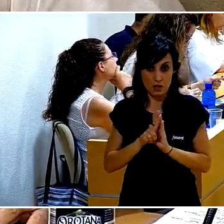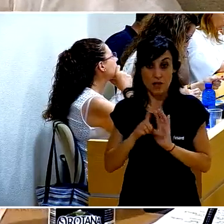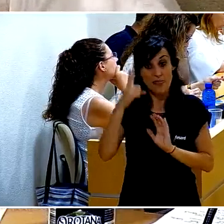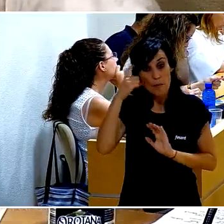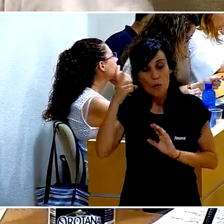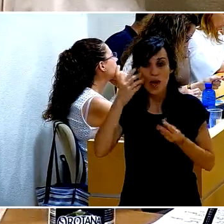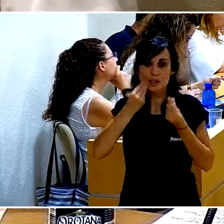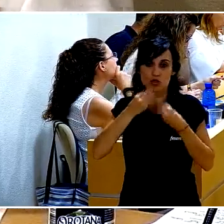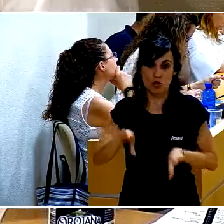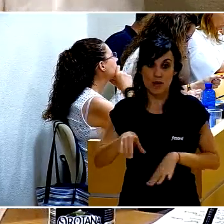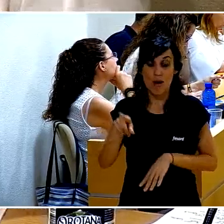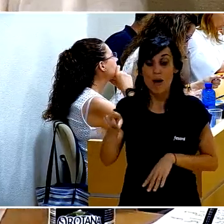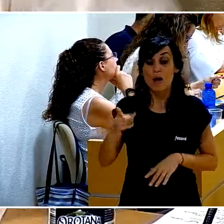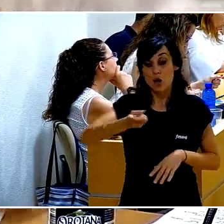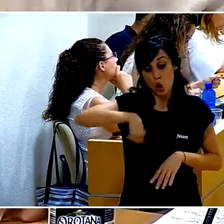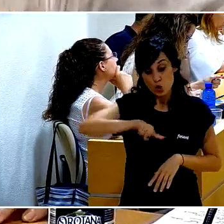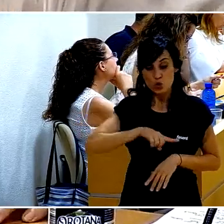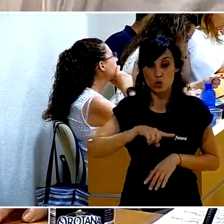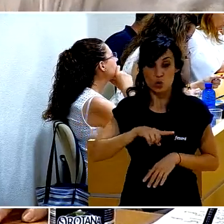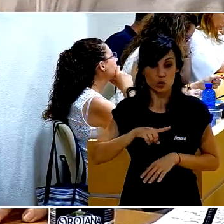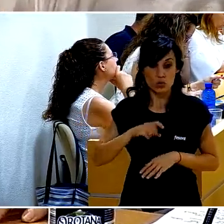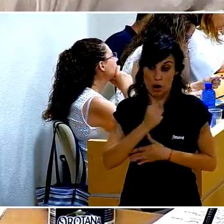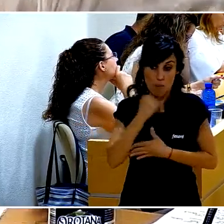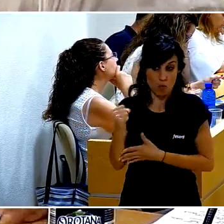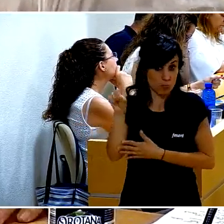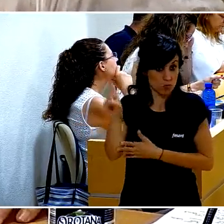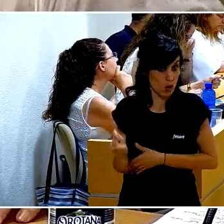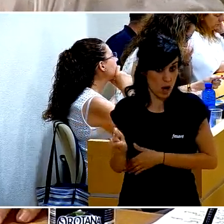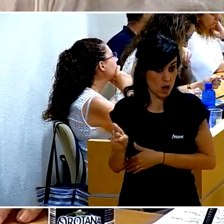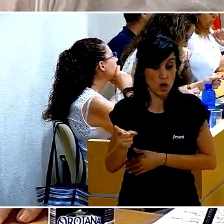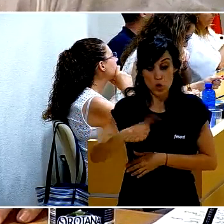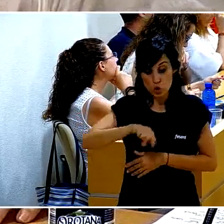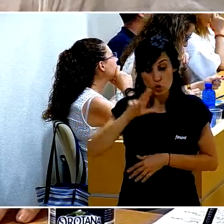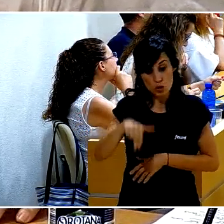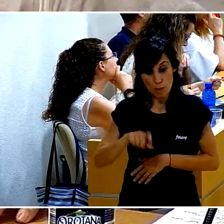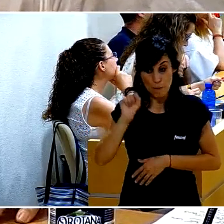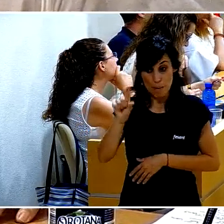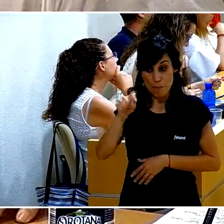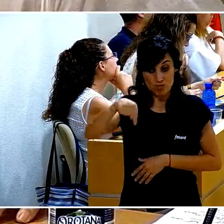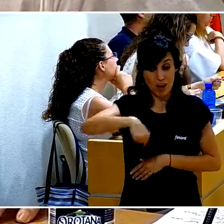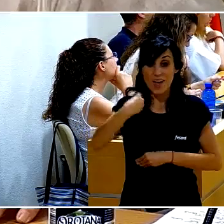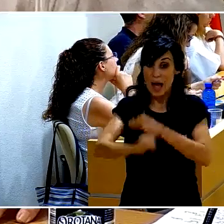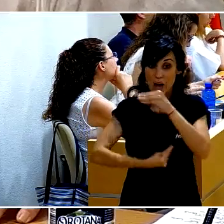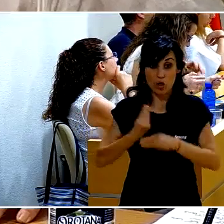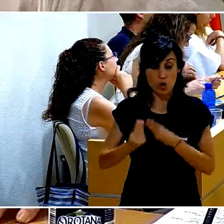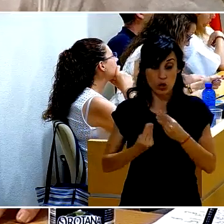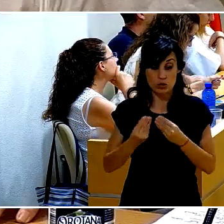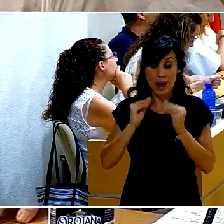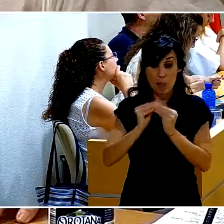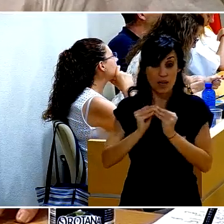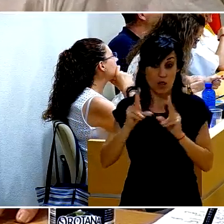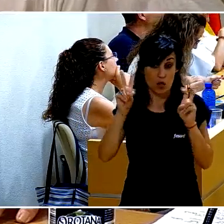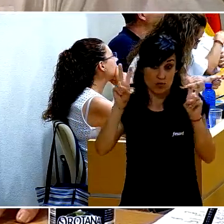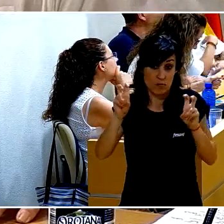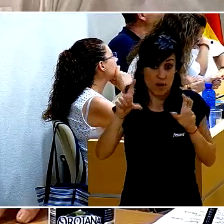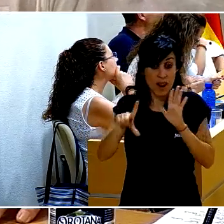històrica. En aquest cas, nosaltres, evidentment, recolzem. Hem fet també a Pai Porta accions aplicant la llei de la memòria